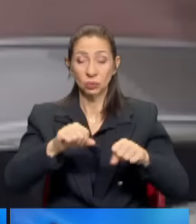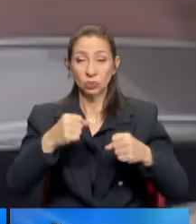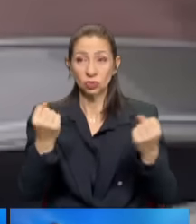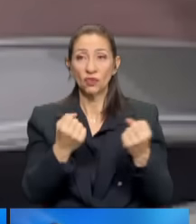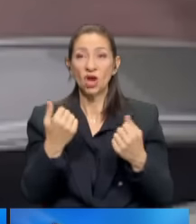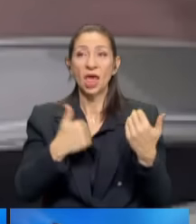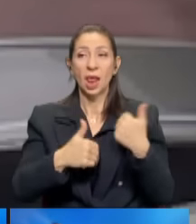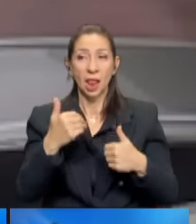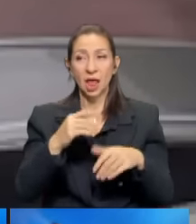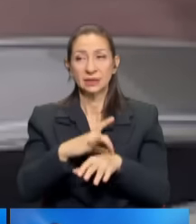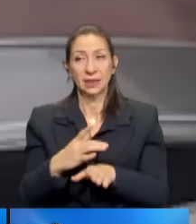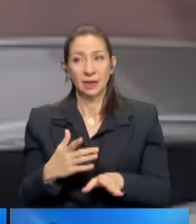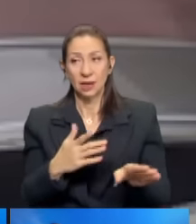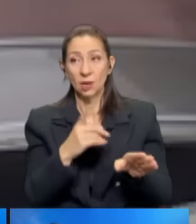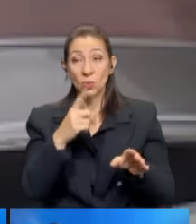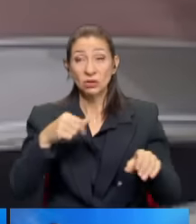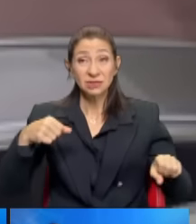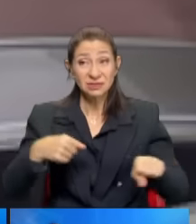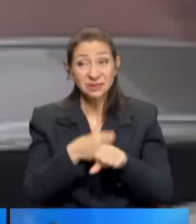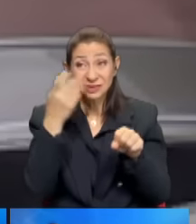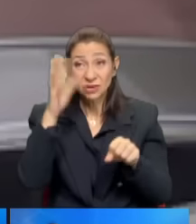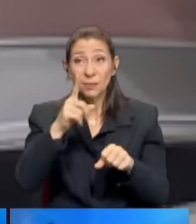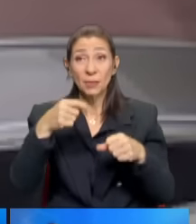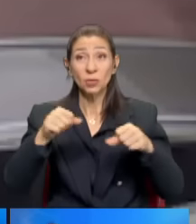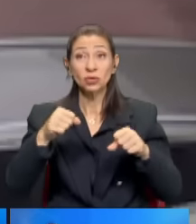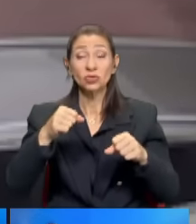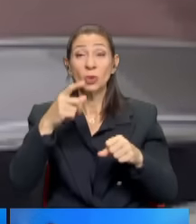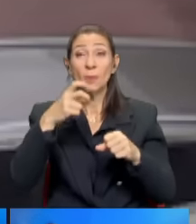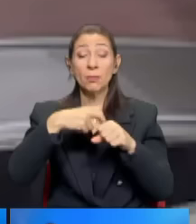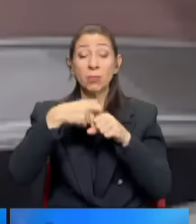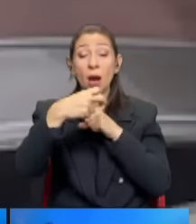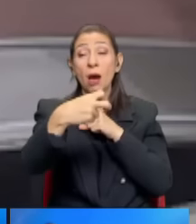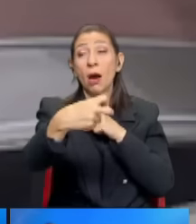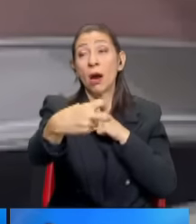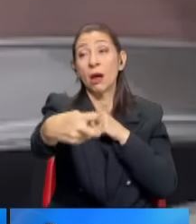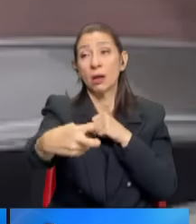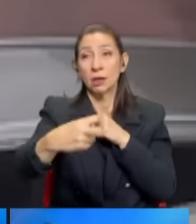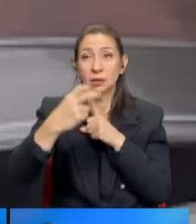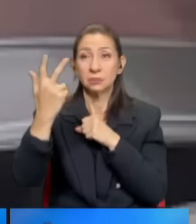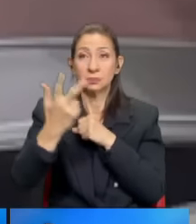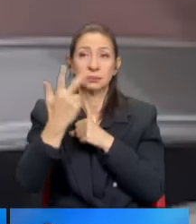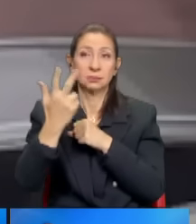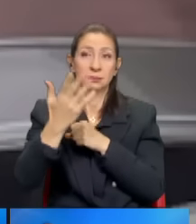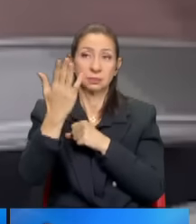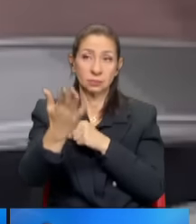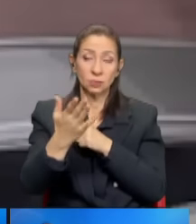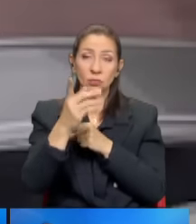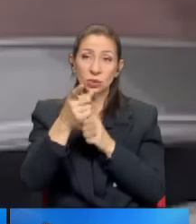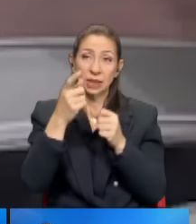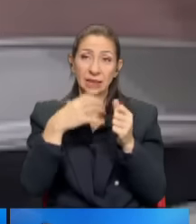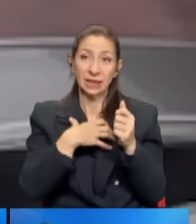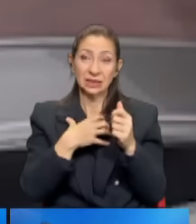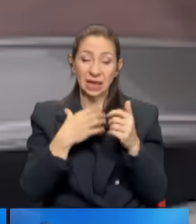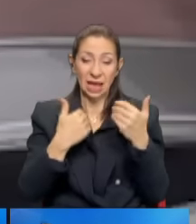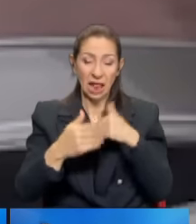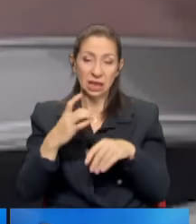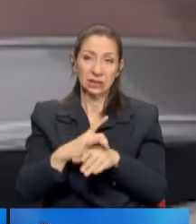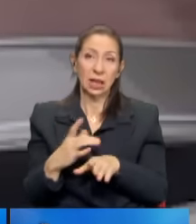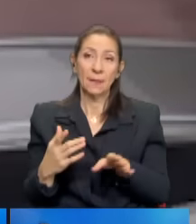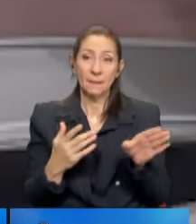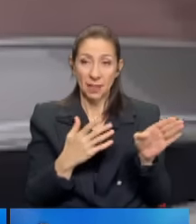sürücüsü de yaralanmış ve bu çarpışmanın ardından bir motosiklet sürücüsü metrelerce öteye fırlıyor Burada da kendisi yaralanmış